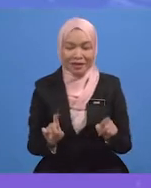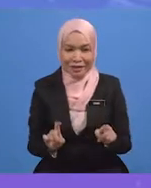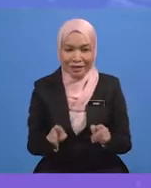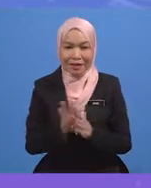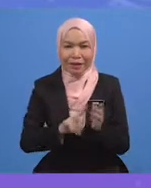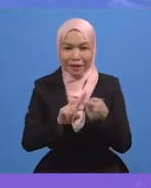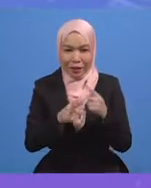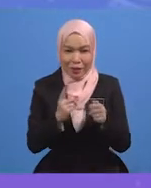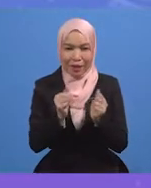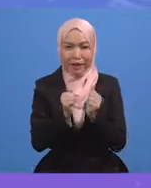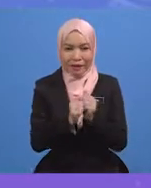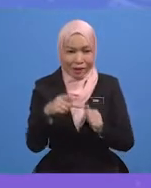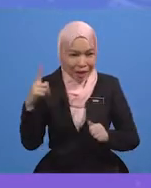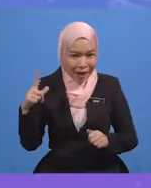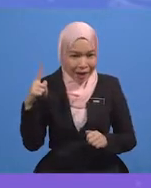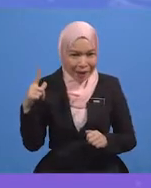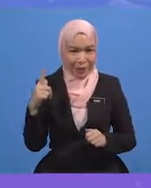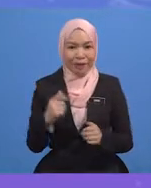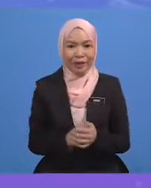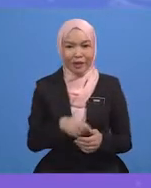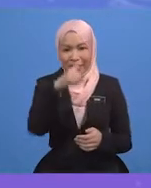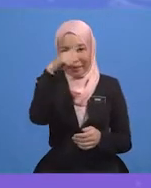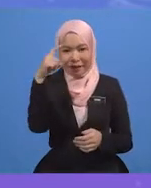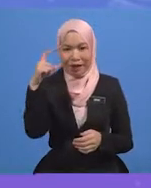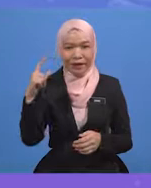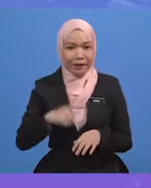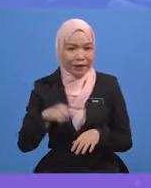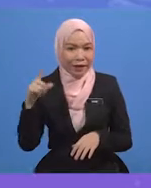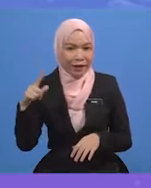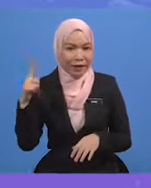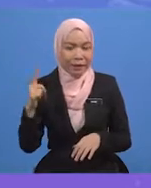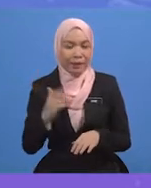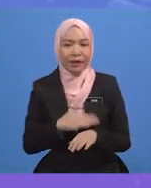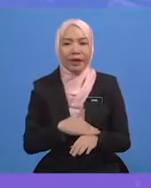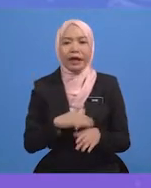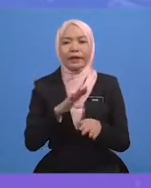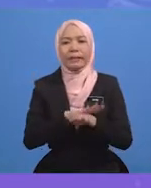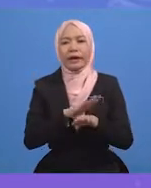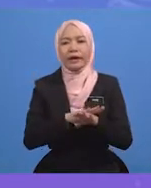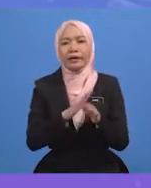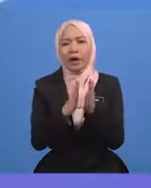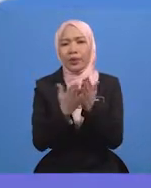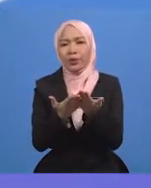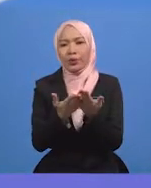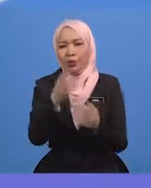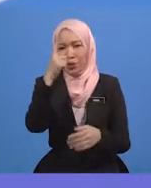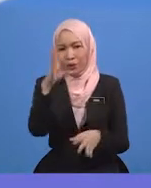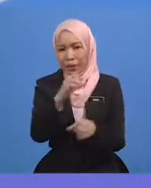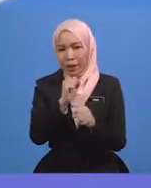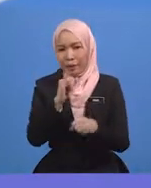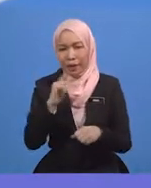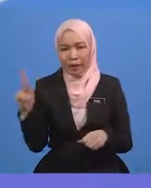dengan perpustakaan kerana perpustakaan di situlah gedung pelbagai ilmu.